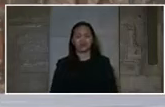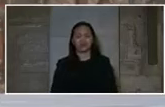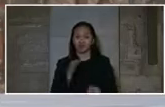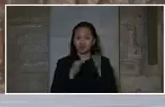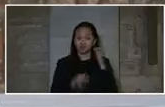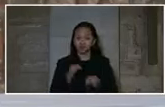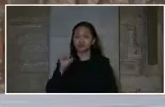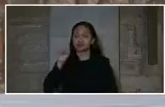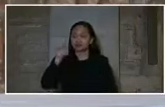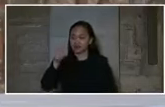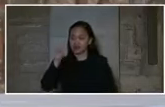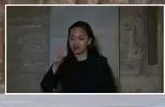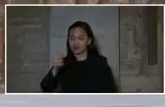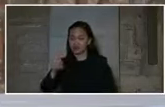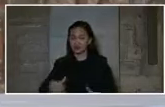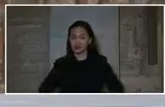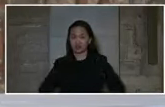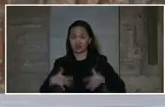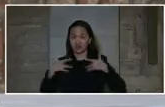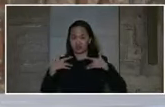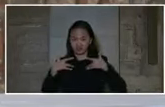Umoo ka na sa buhay may asawa,